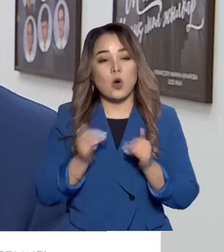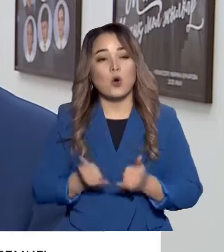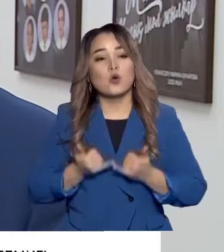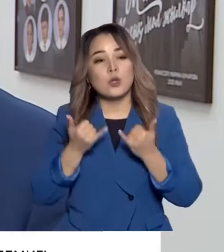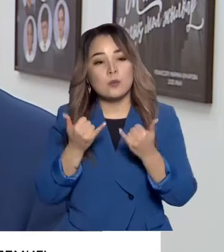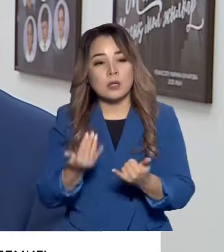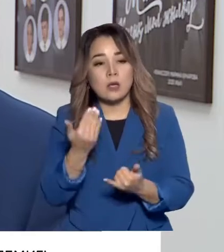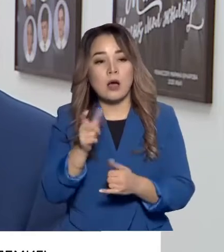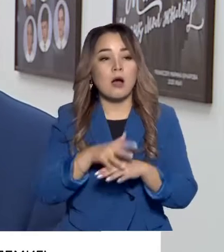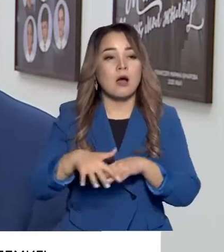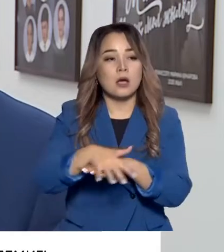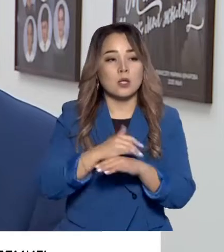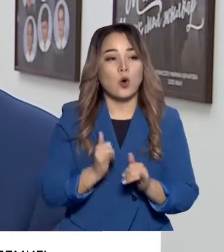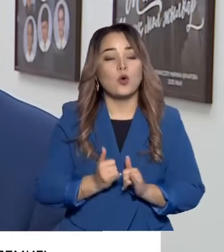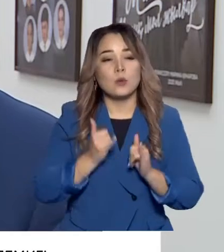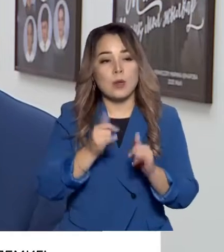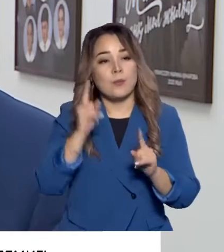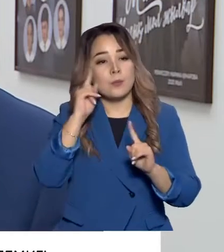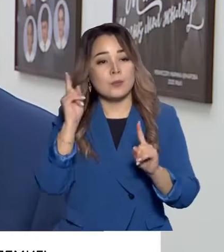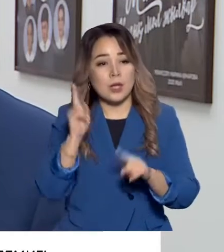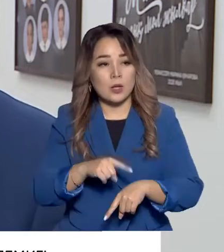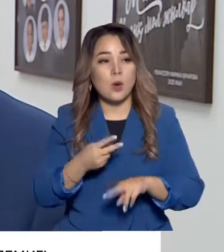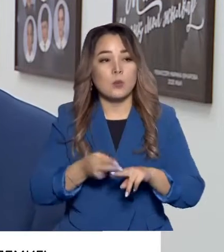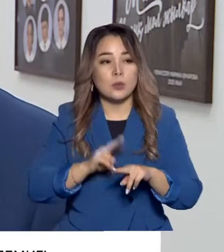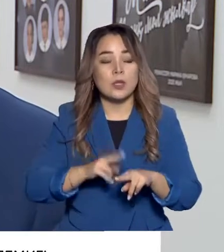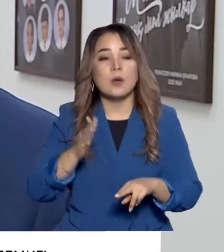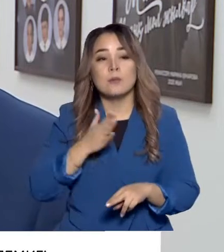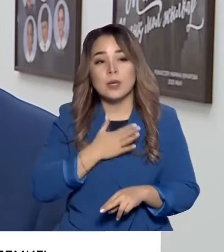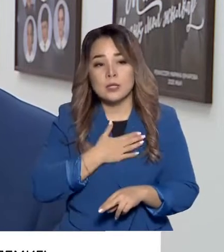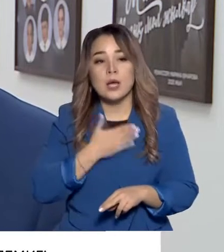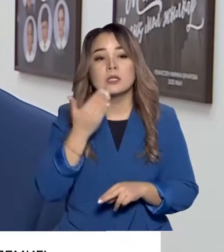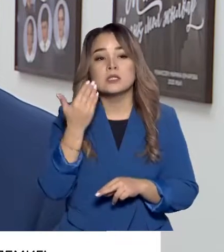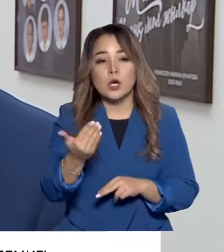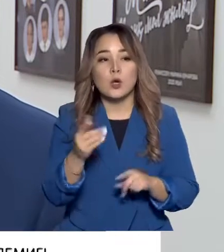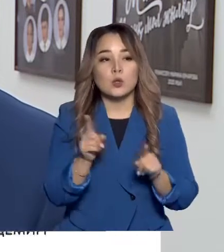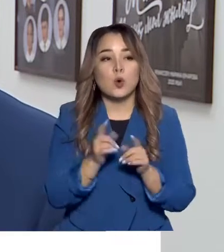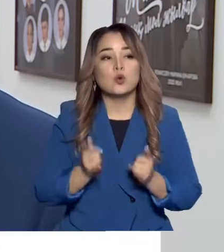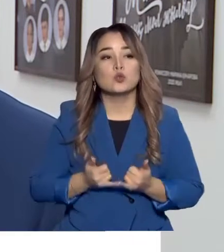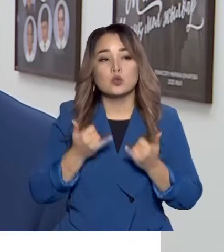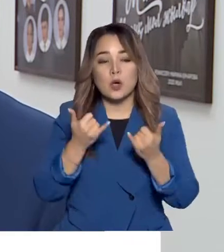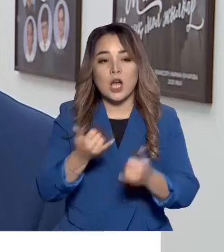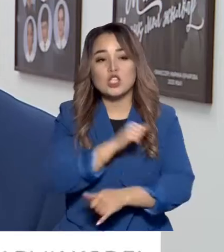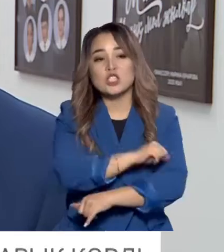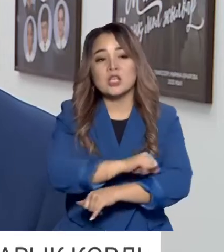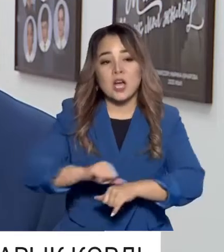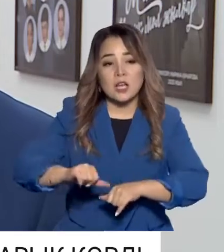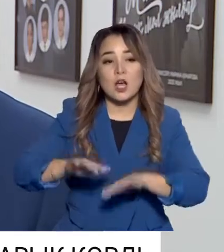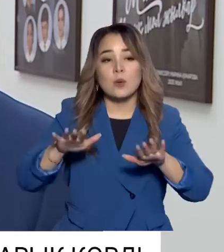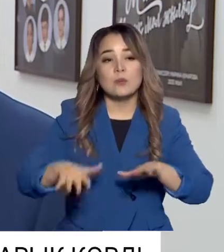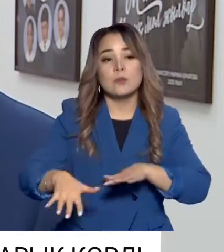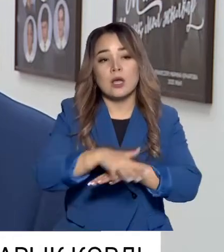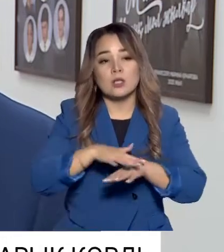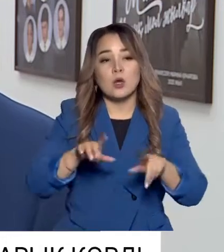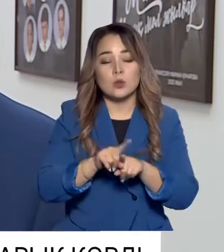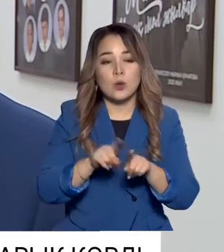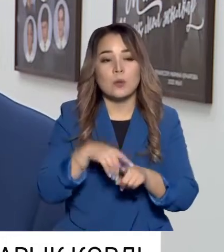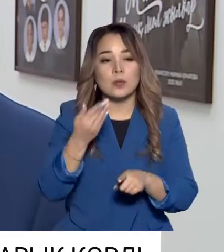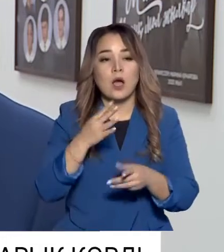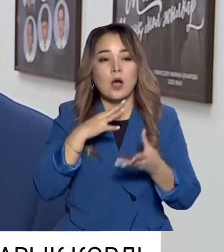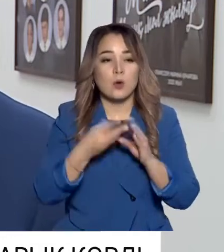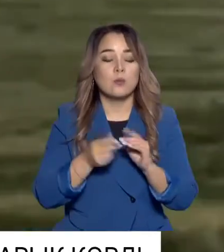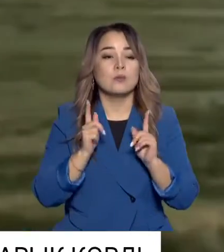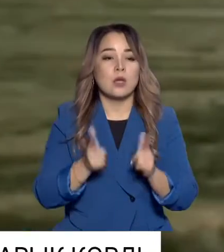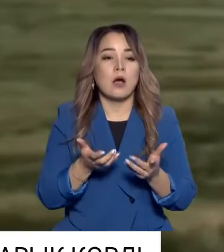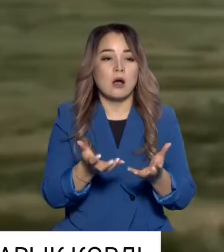сіздің халқыңыз деген құрметім деп білемін. Сондықтан да мен сіз ұсынып отырған шекара бойын сіз ұсынған қалыпта